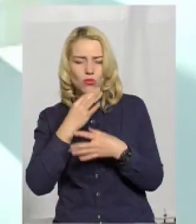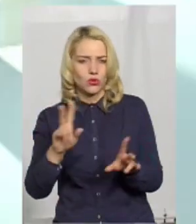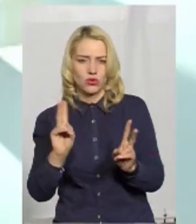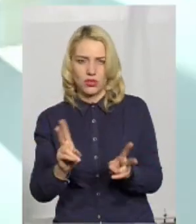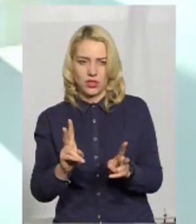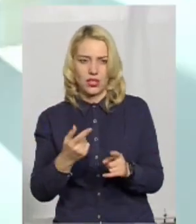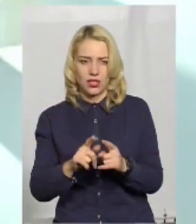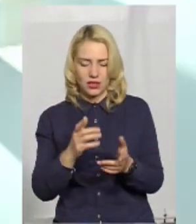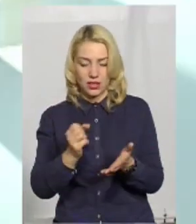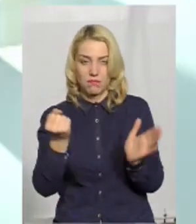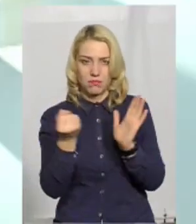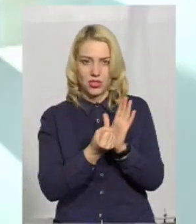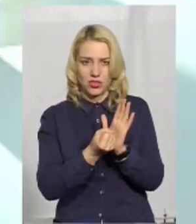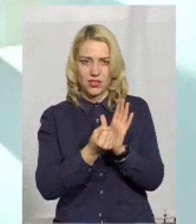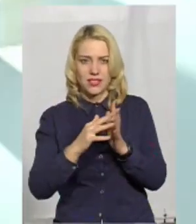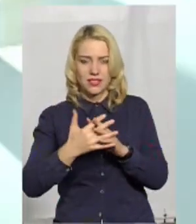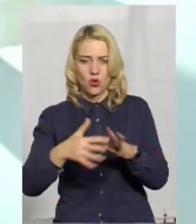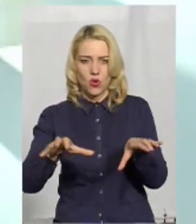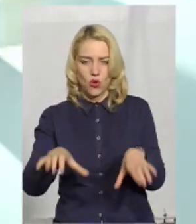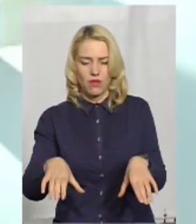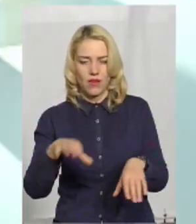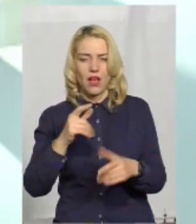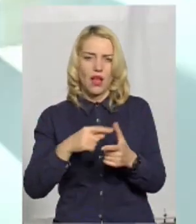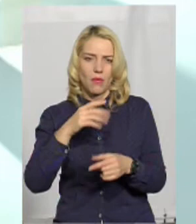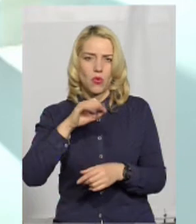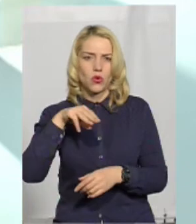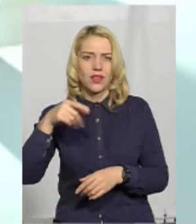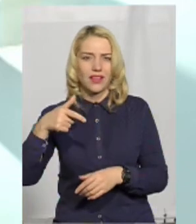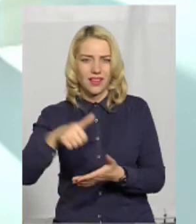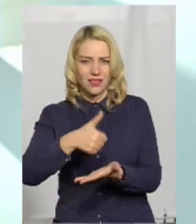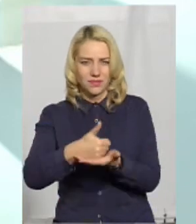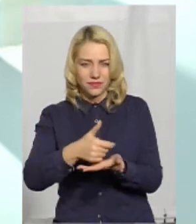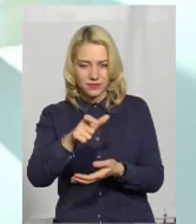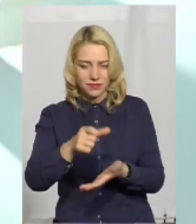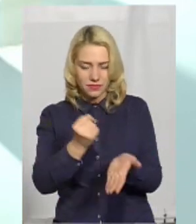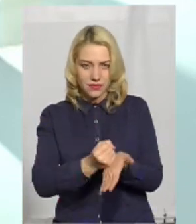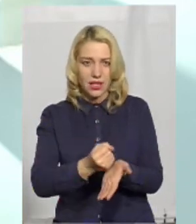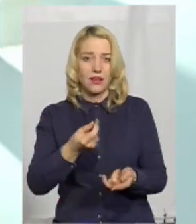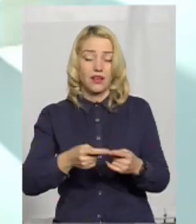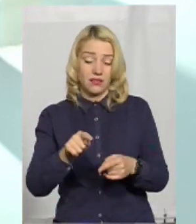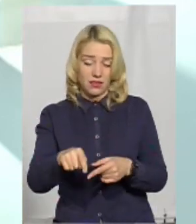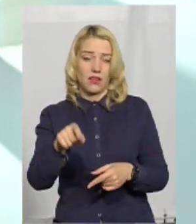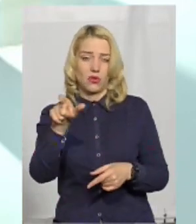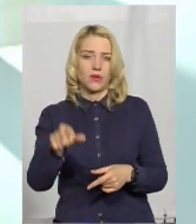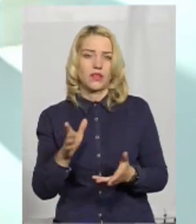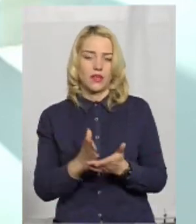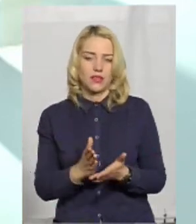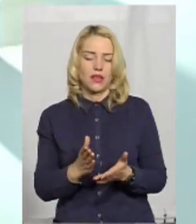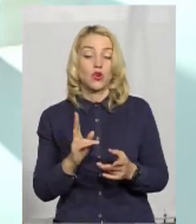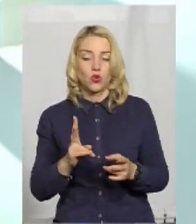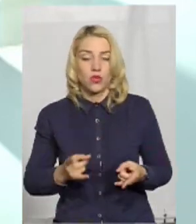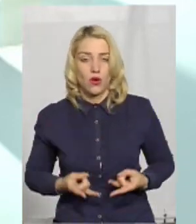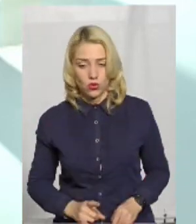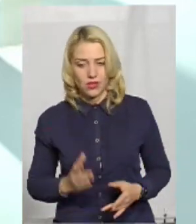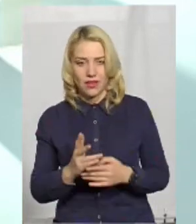документ, там є печатка сільського голови чи керівника ОТГ про те, що так, дійсно, ця громадянка, яка народила, є родичкою цих,